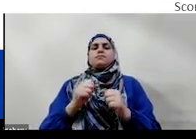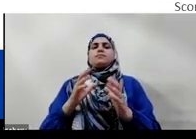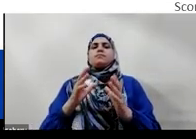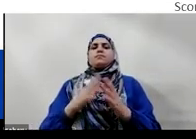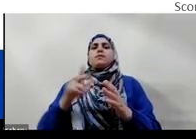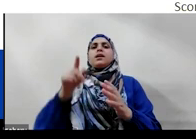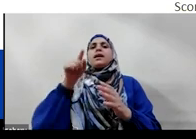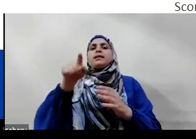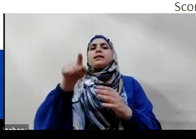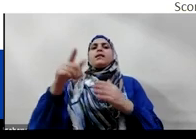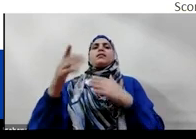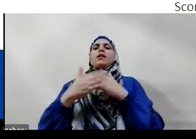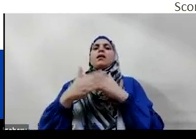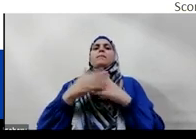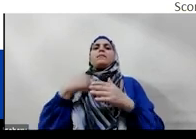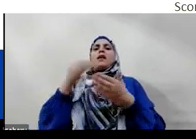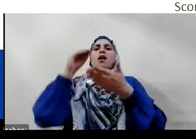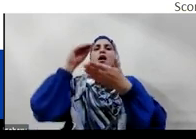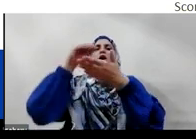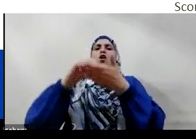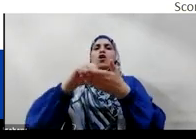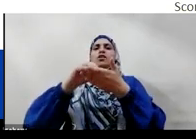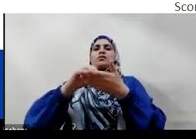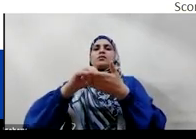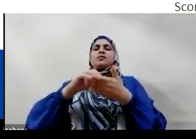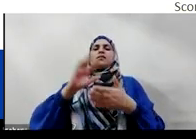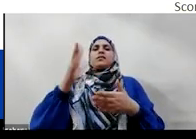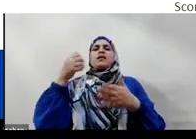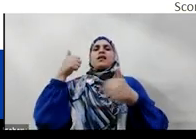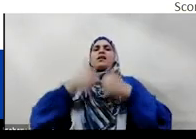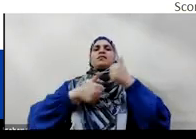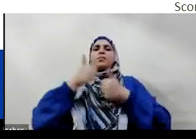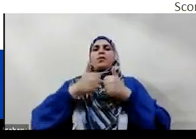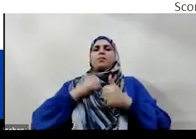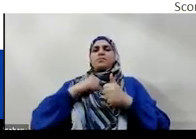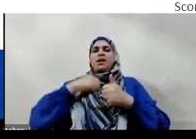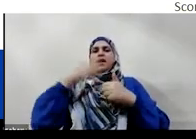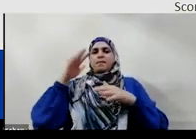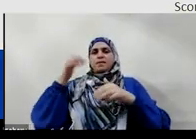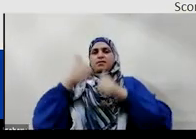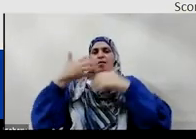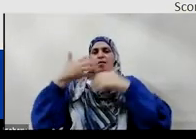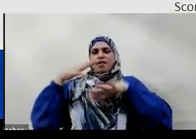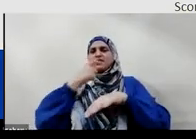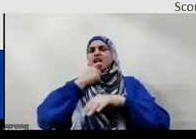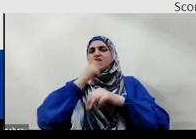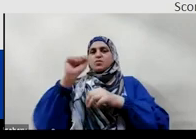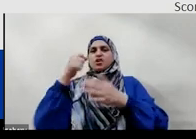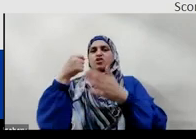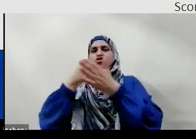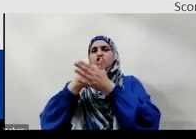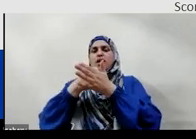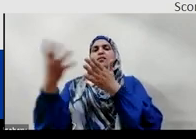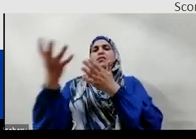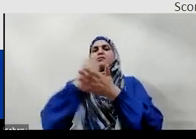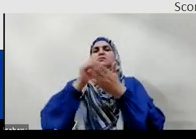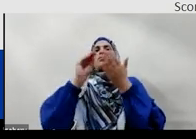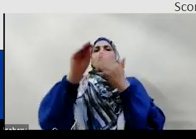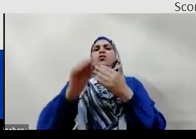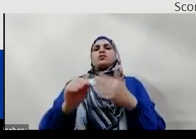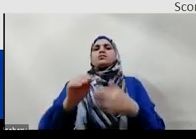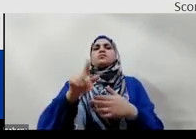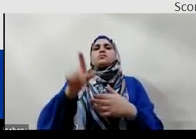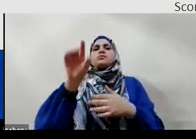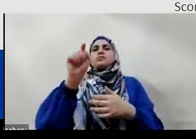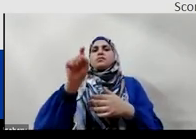هنا مطلوب مني ان انا احدد اختبار الانجليش اللي انا حصلت عليه، فبدوس add test، بختار من الدروب داون